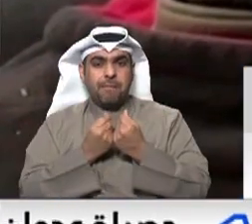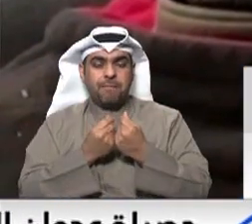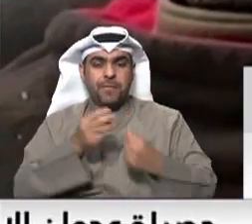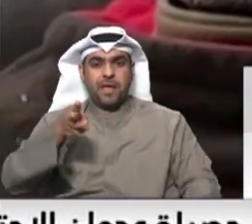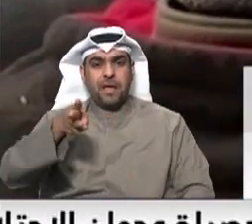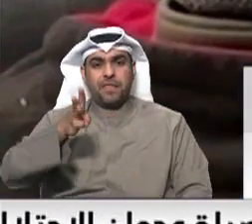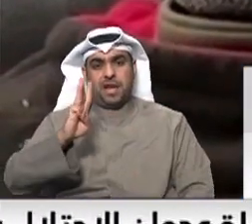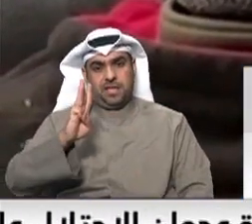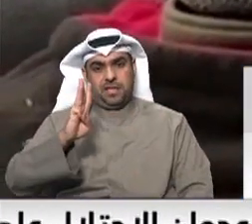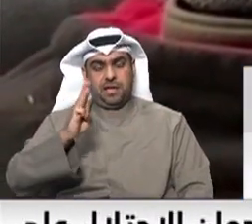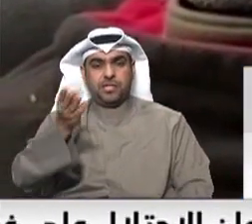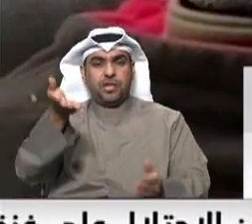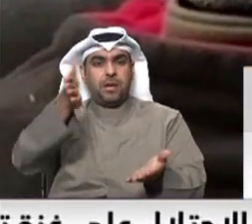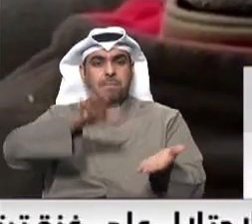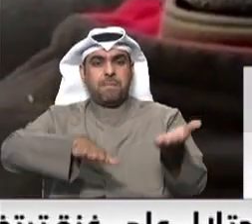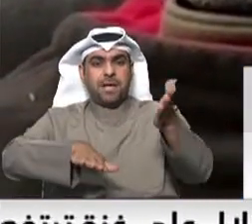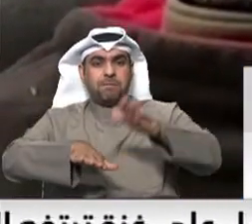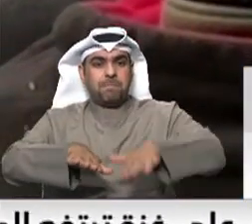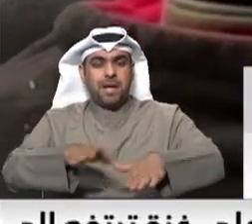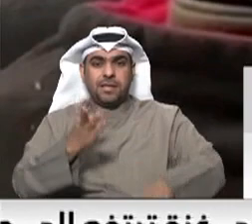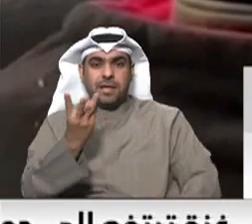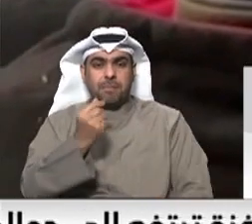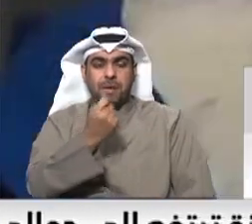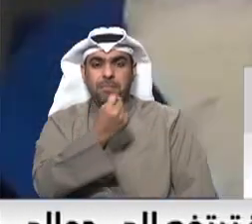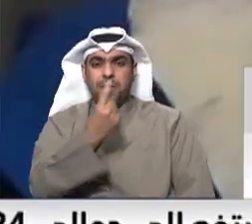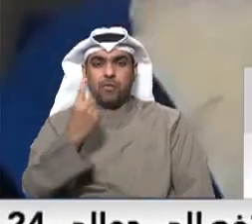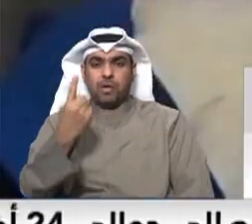ضحيتها 151 شهيدا و248